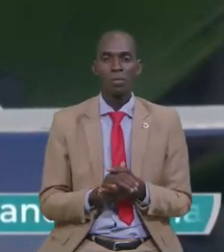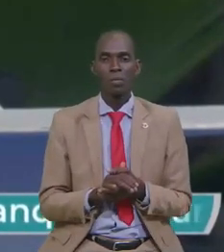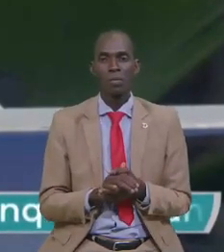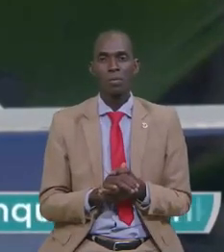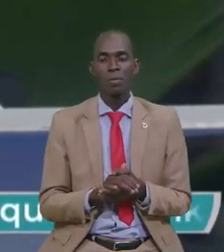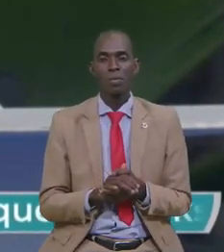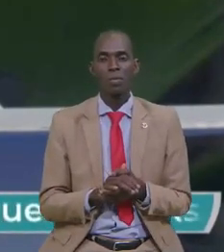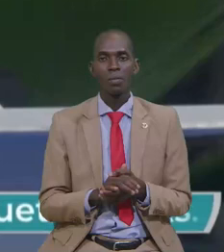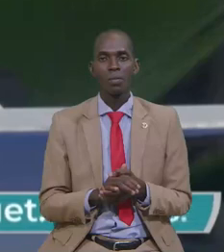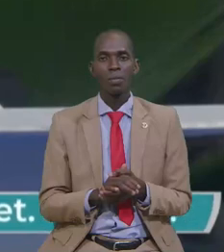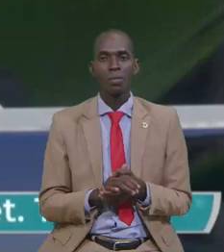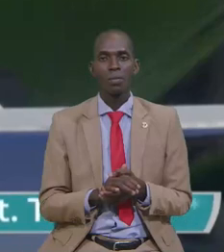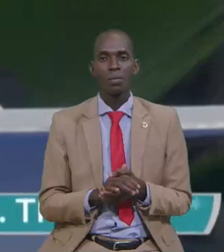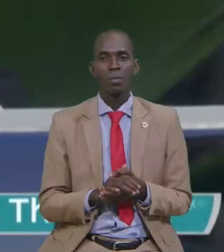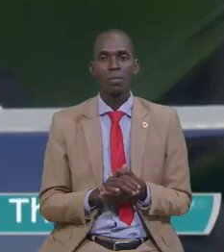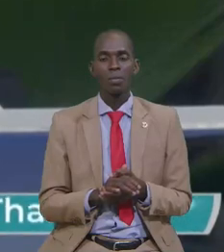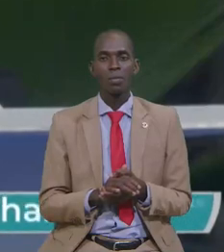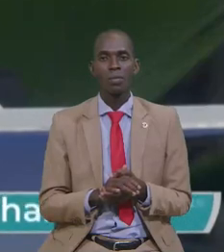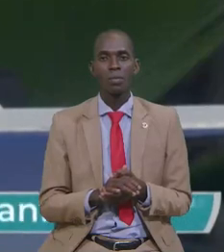offrir la prière de miracle.